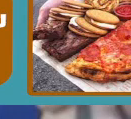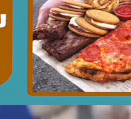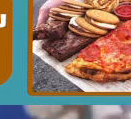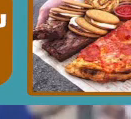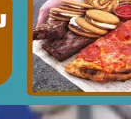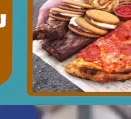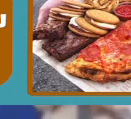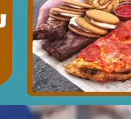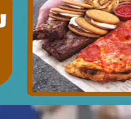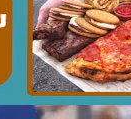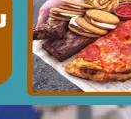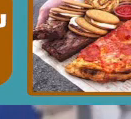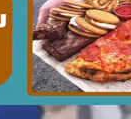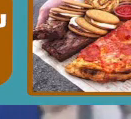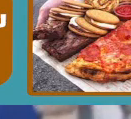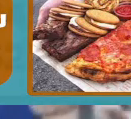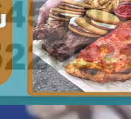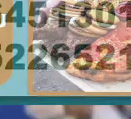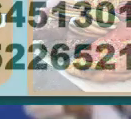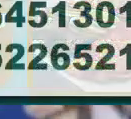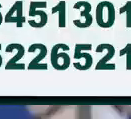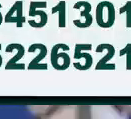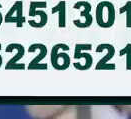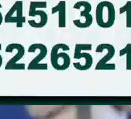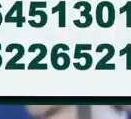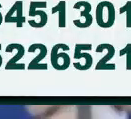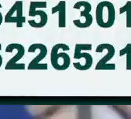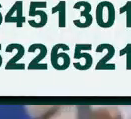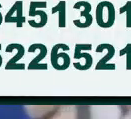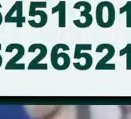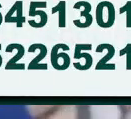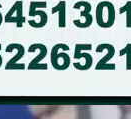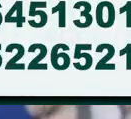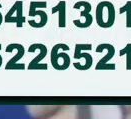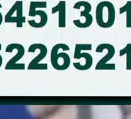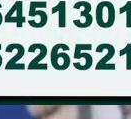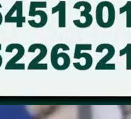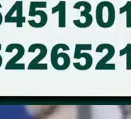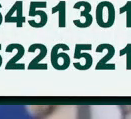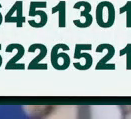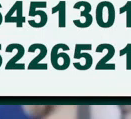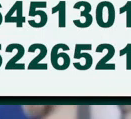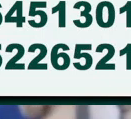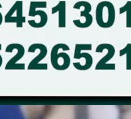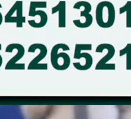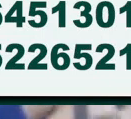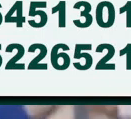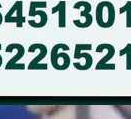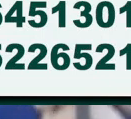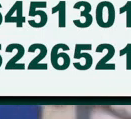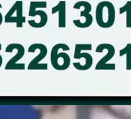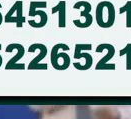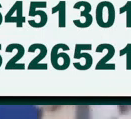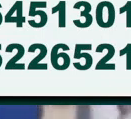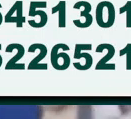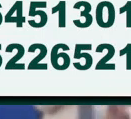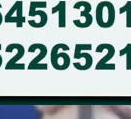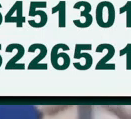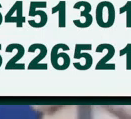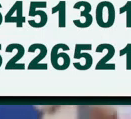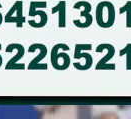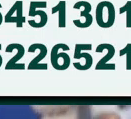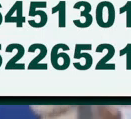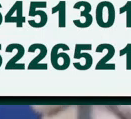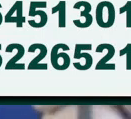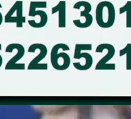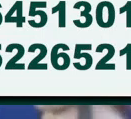katika kipindi cha mwaka 2020, 2021, 2022 na 2023 katika mikoa yao pamoja na